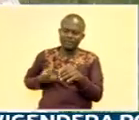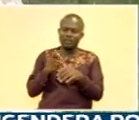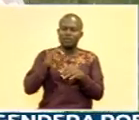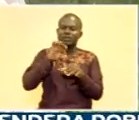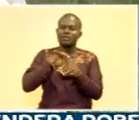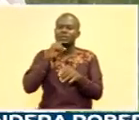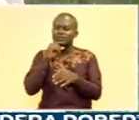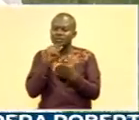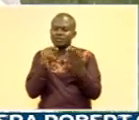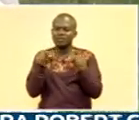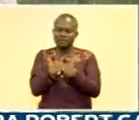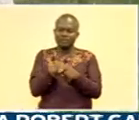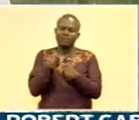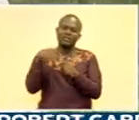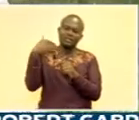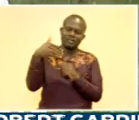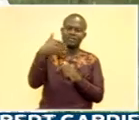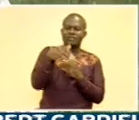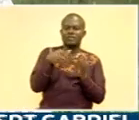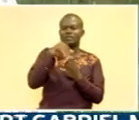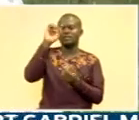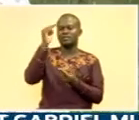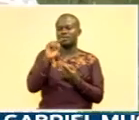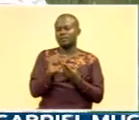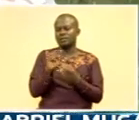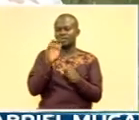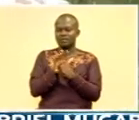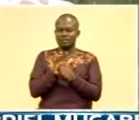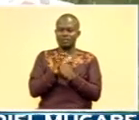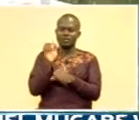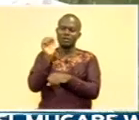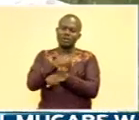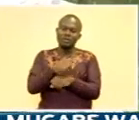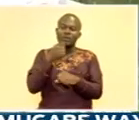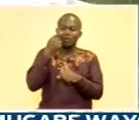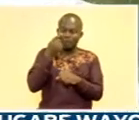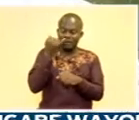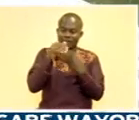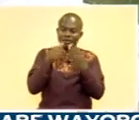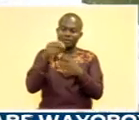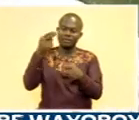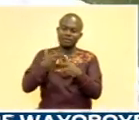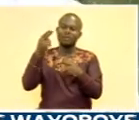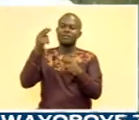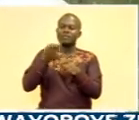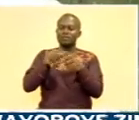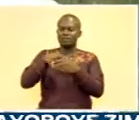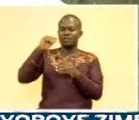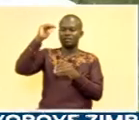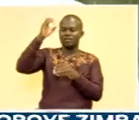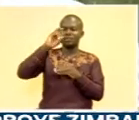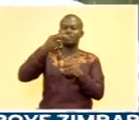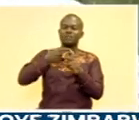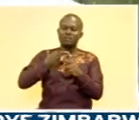natora umugabo nanone igenda igabanuka kurusha. Ugasanga iyo ari nomination ziturutse hejuru cyangwa se ari ugutora